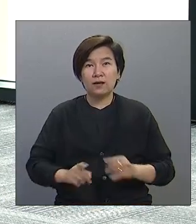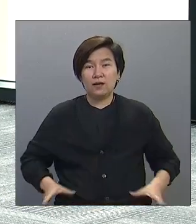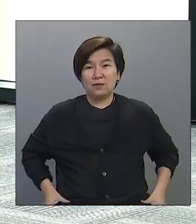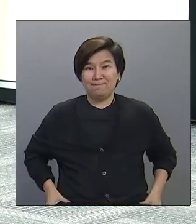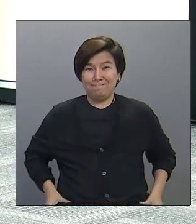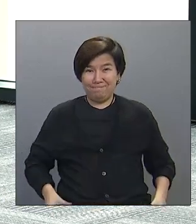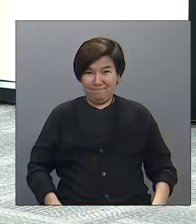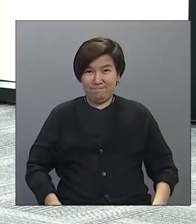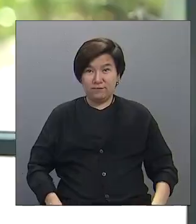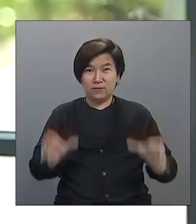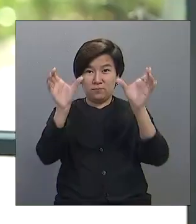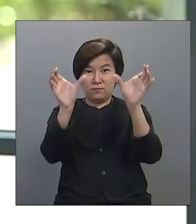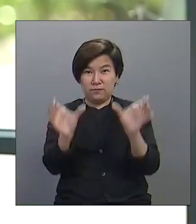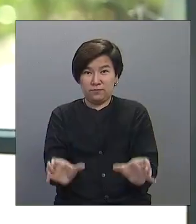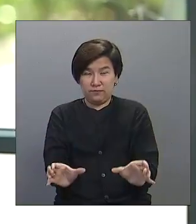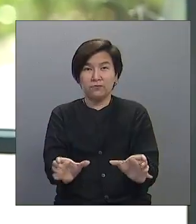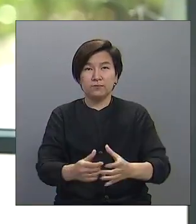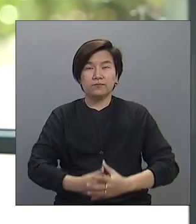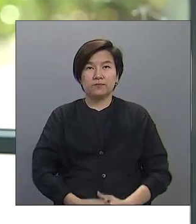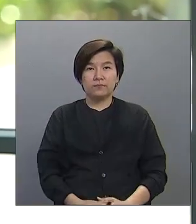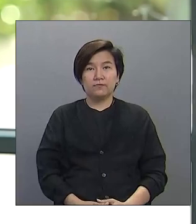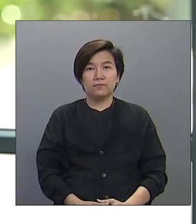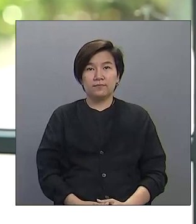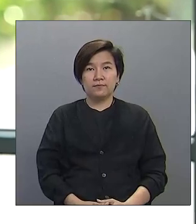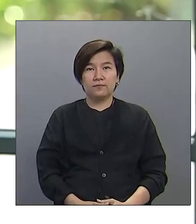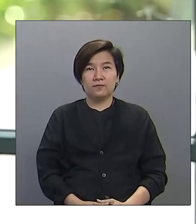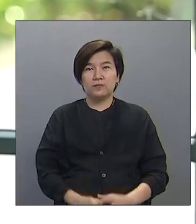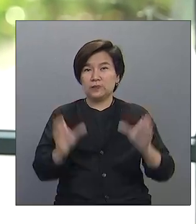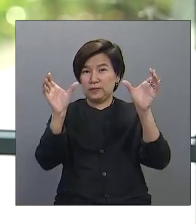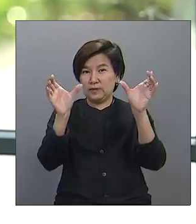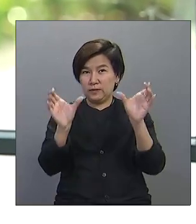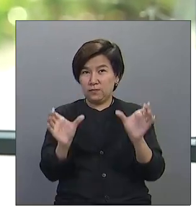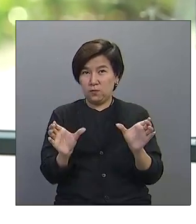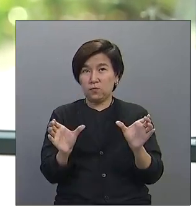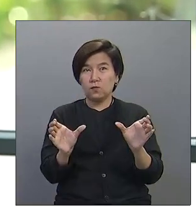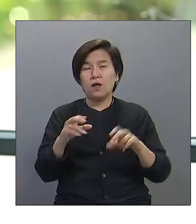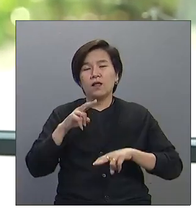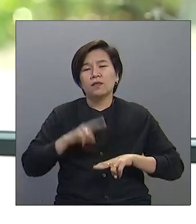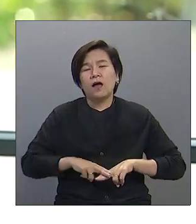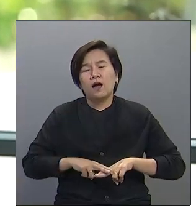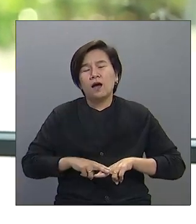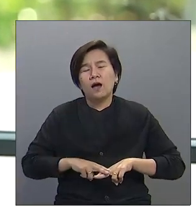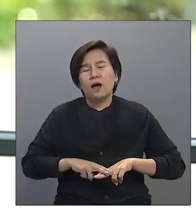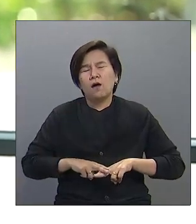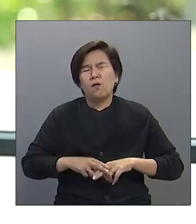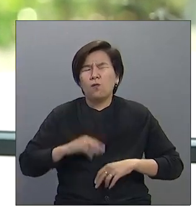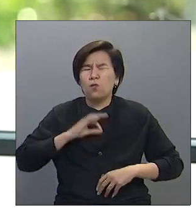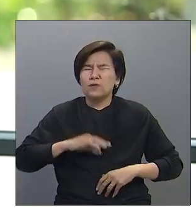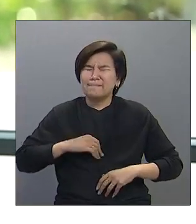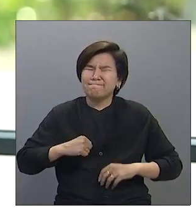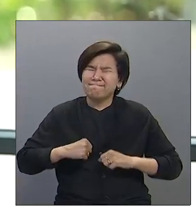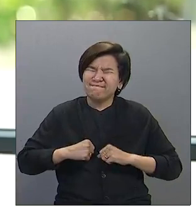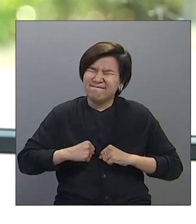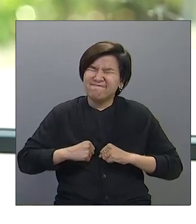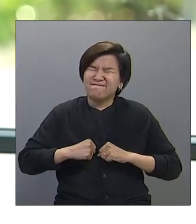ล่างกันบ้างนะคะท่านี้นะคะเราจะคลายช่วงสะโพกของเราเองบางคนนั่งนานนะคะจะมีอาการตึงนะคะที่ส